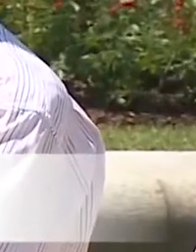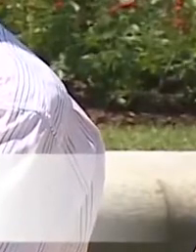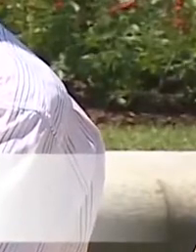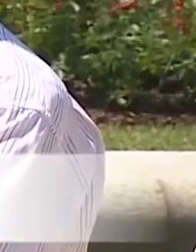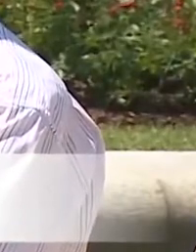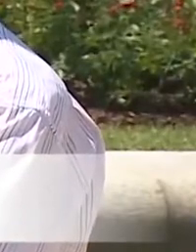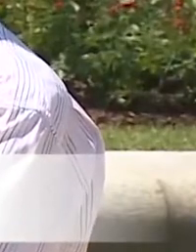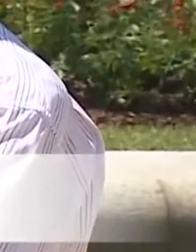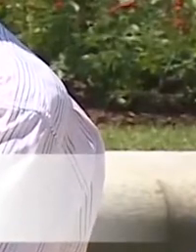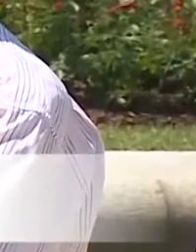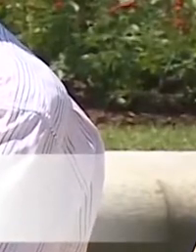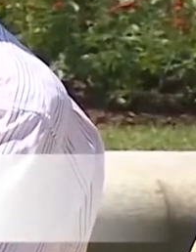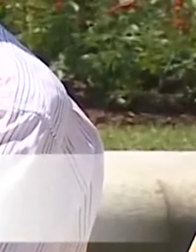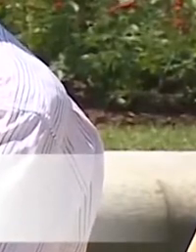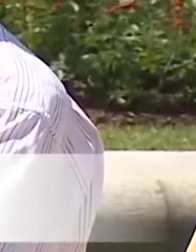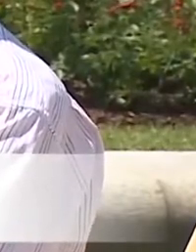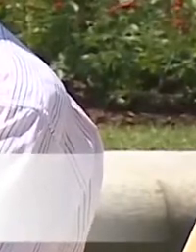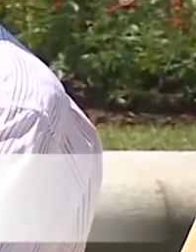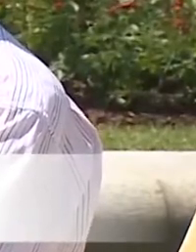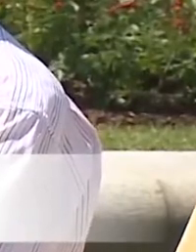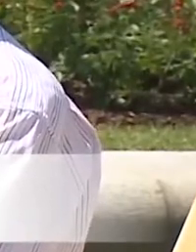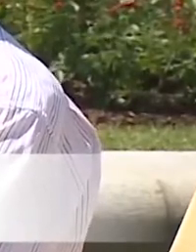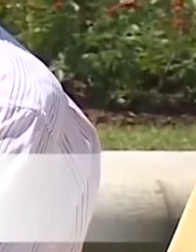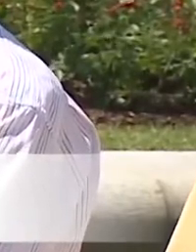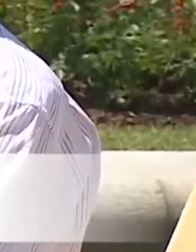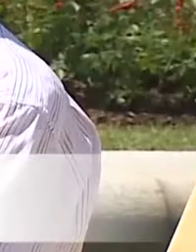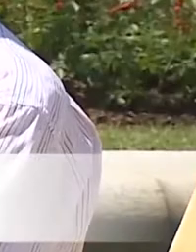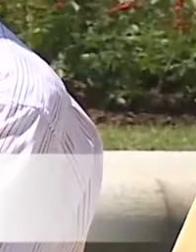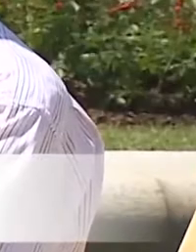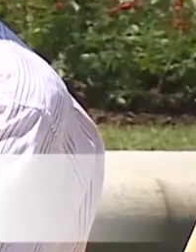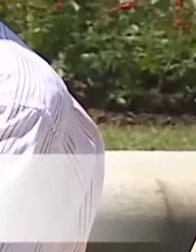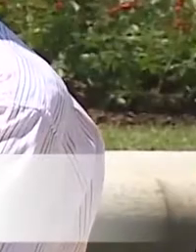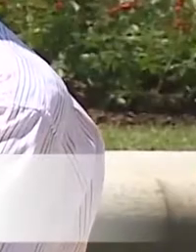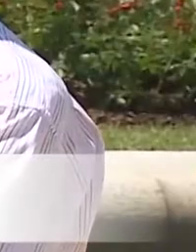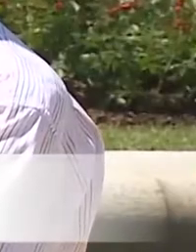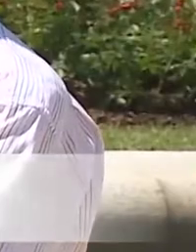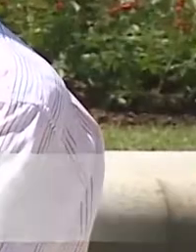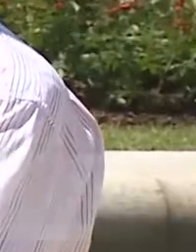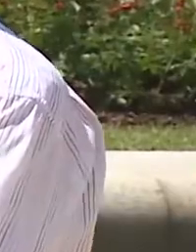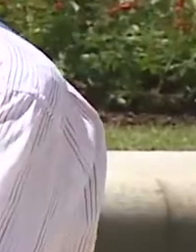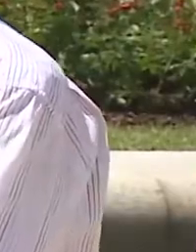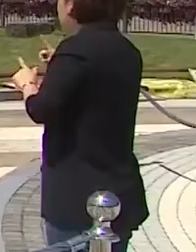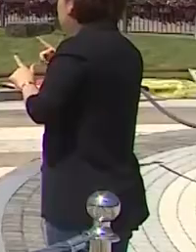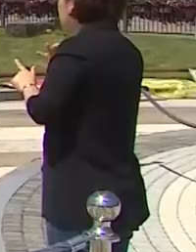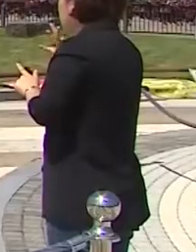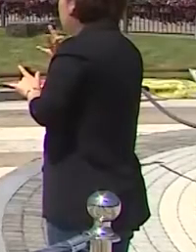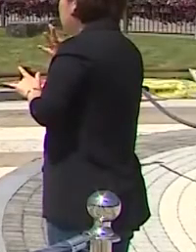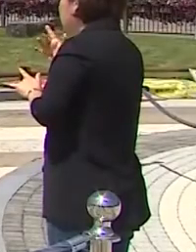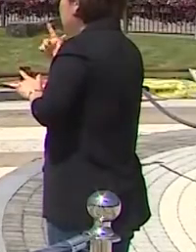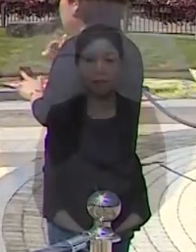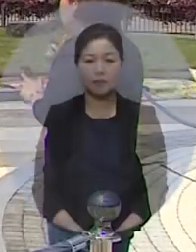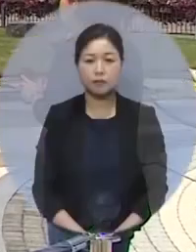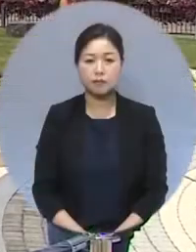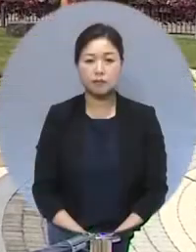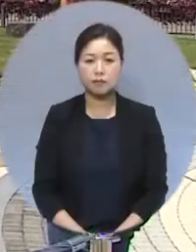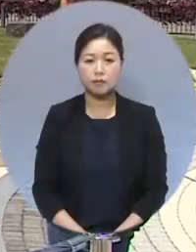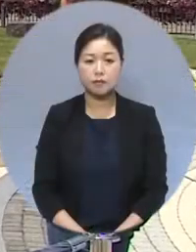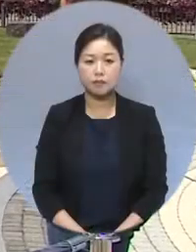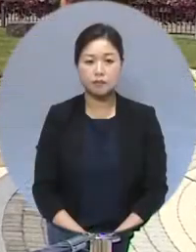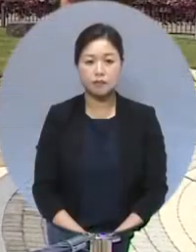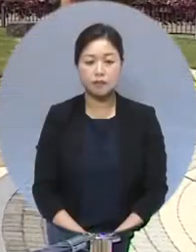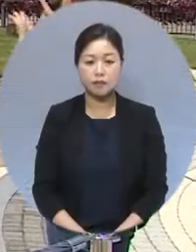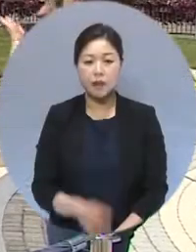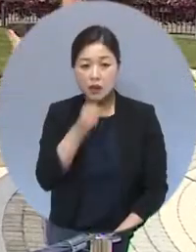당당하게 수어로 사용하고 수어로 소통하는 날이 오길 기다립니다. 한편, 이날